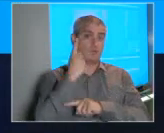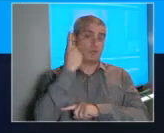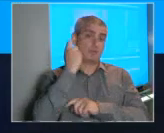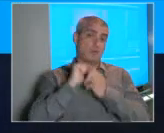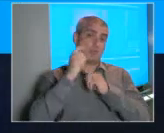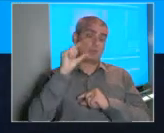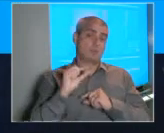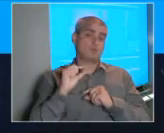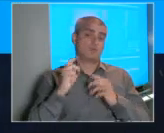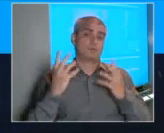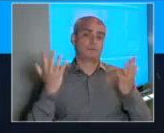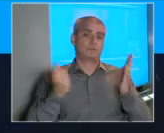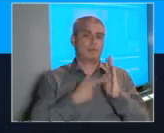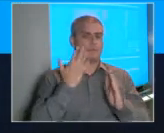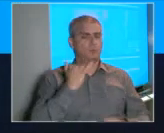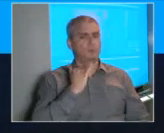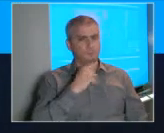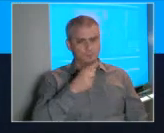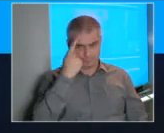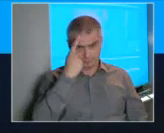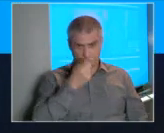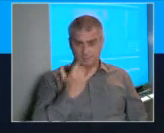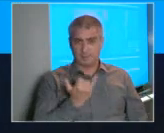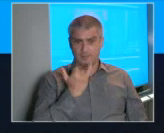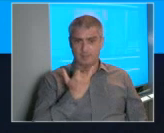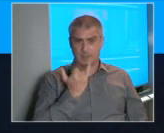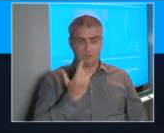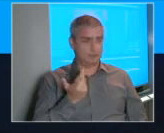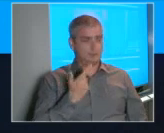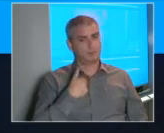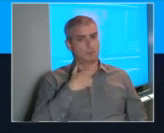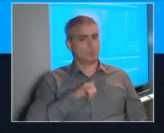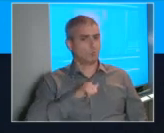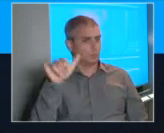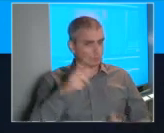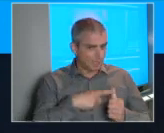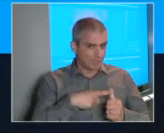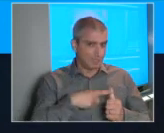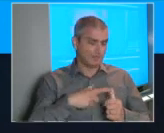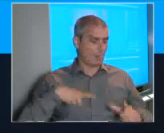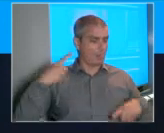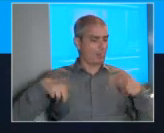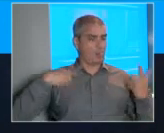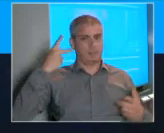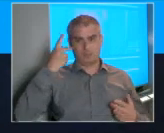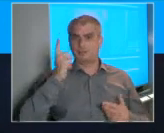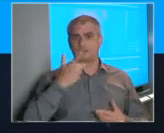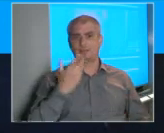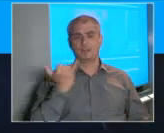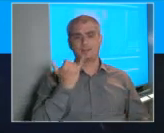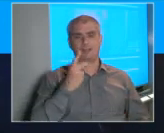היו נמוכים מהפעם הקודמת. אז זהו, אז את יודעת, נהוג לייחס נסיעות לחול ונהנתנות דווקא